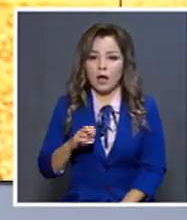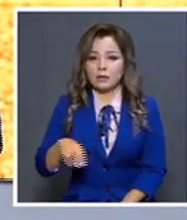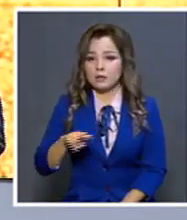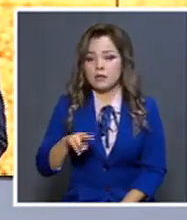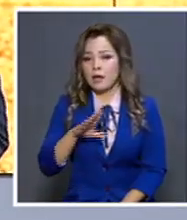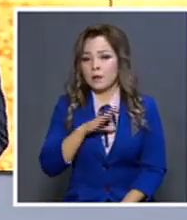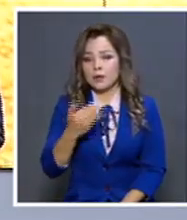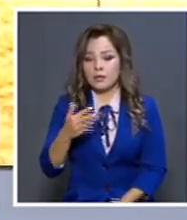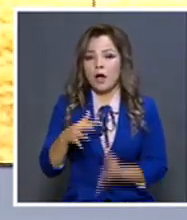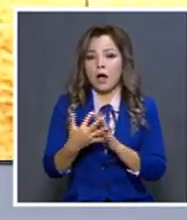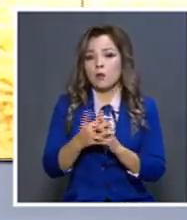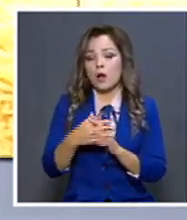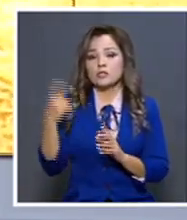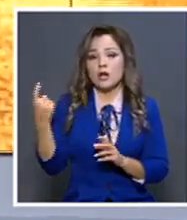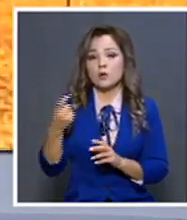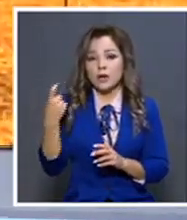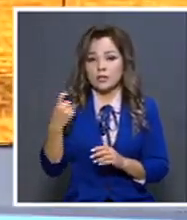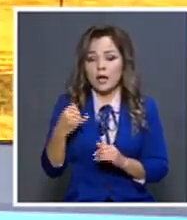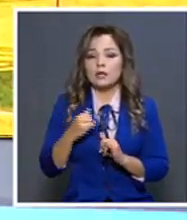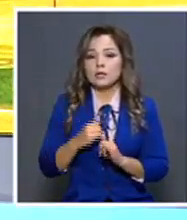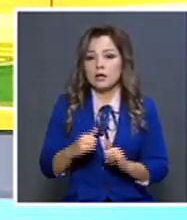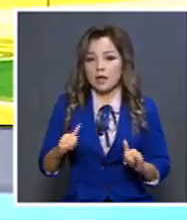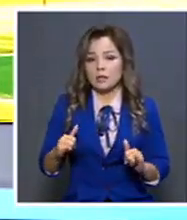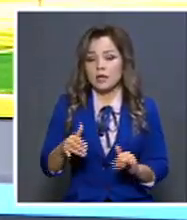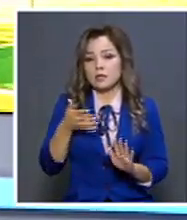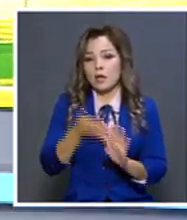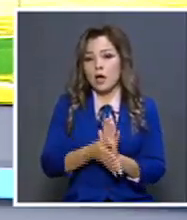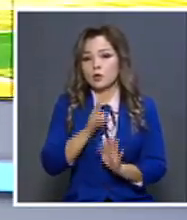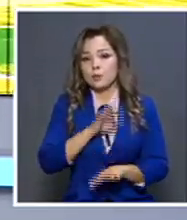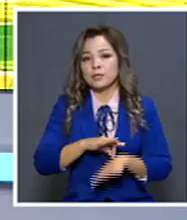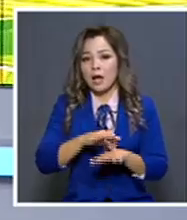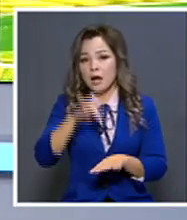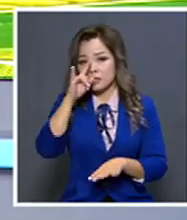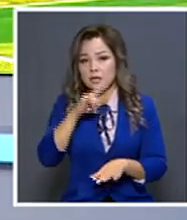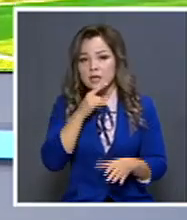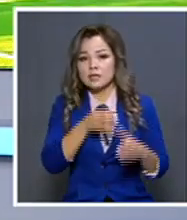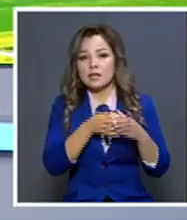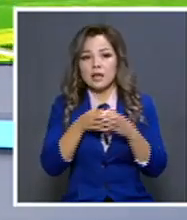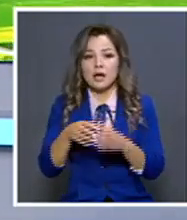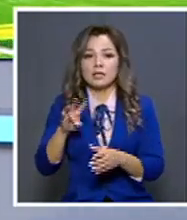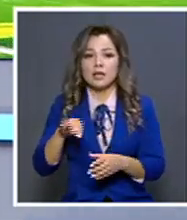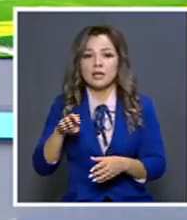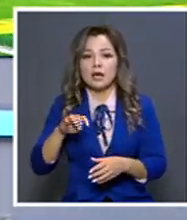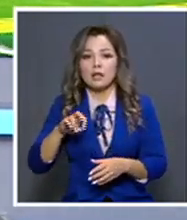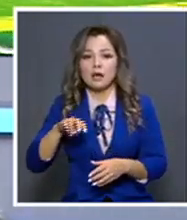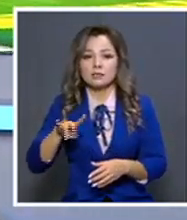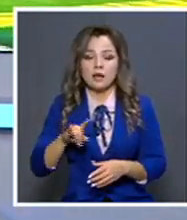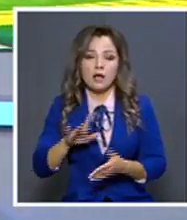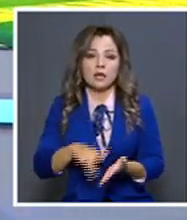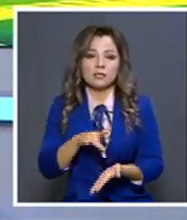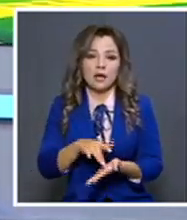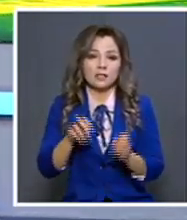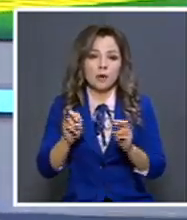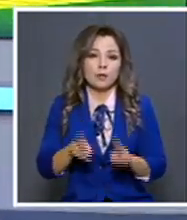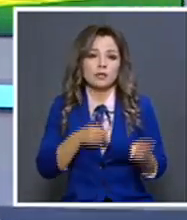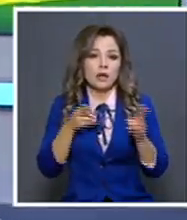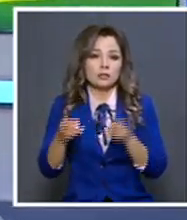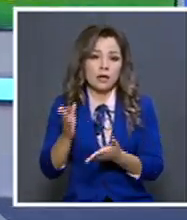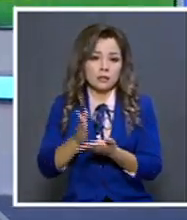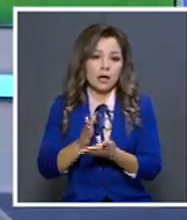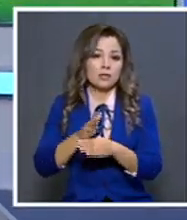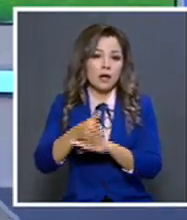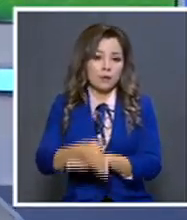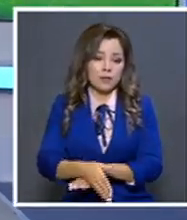Голландықтардың ауыл шаруашылығы саласындағы тың жетістіктерін игеру үшін қазақстандық делегация Нидерландияға арнайы барды. Сапар барысында ауыл